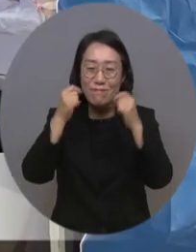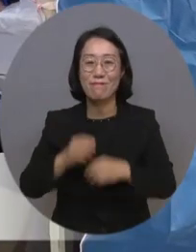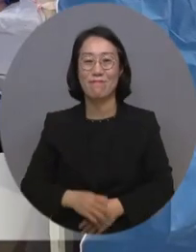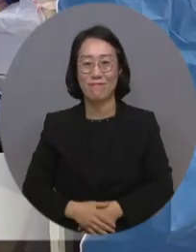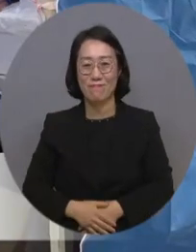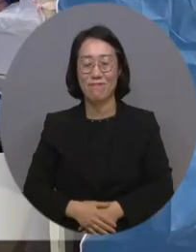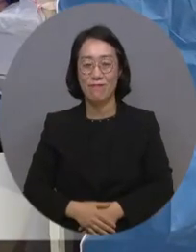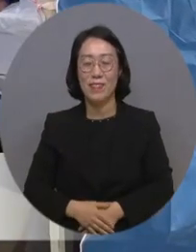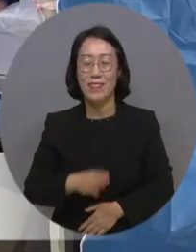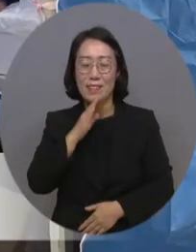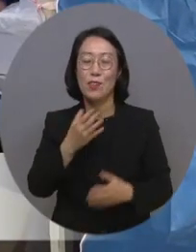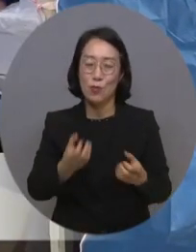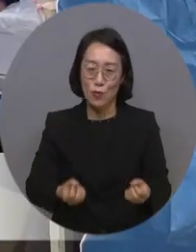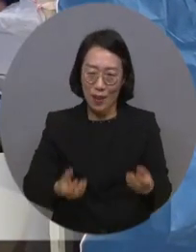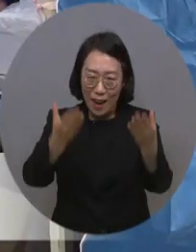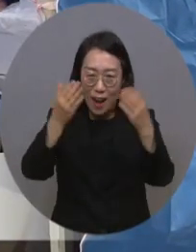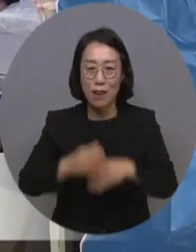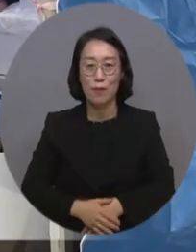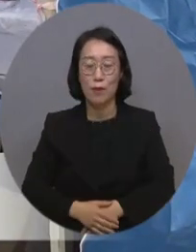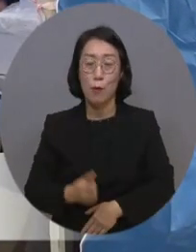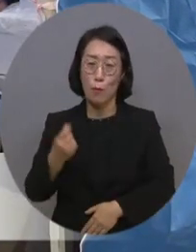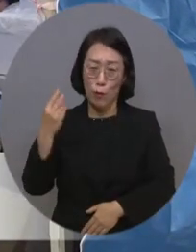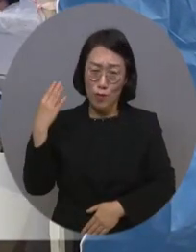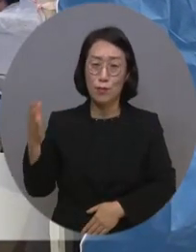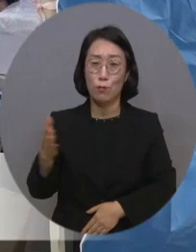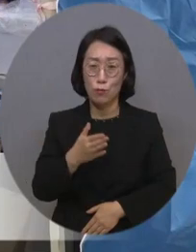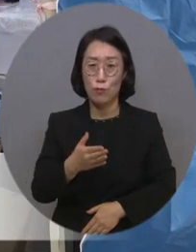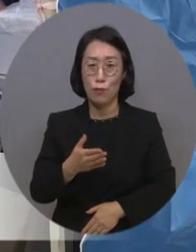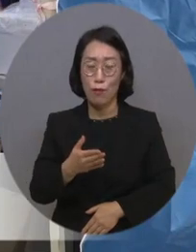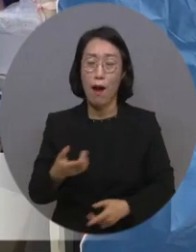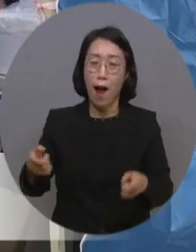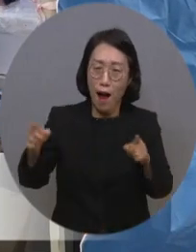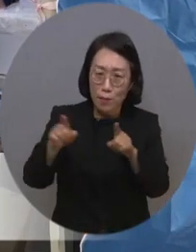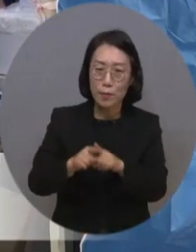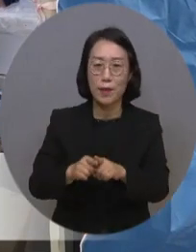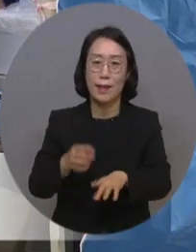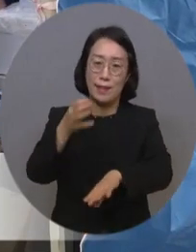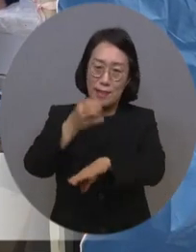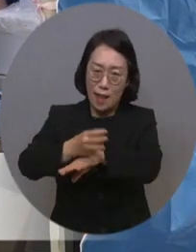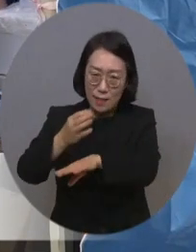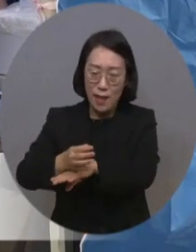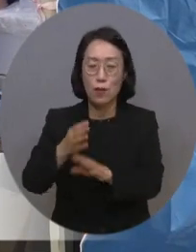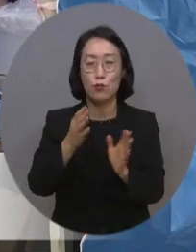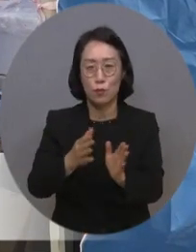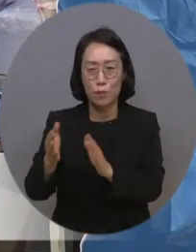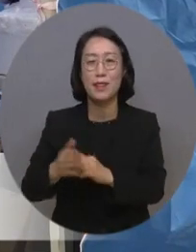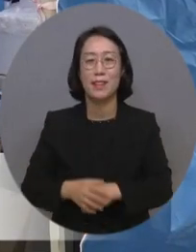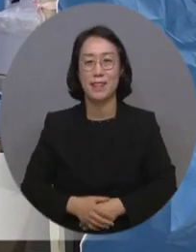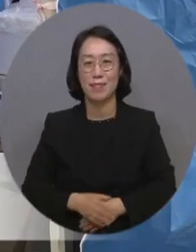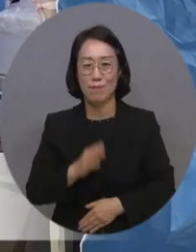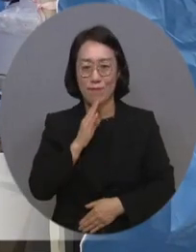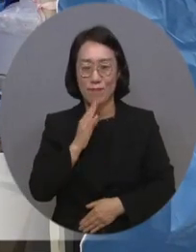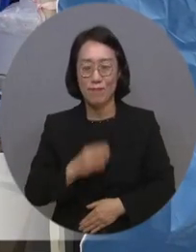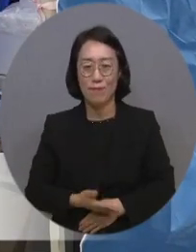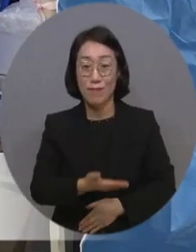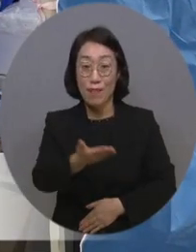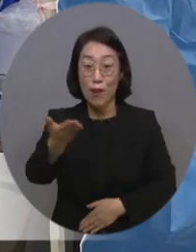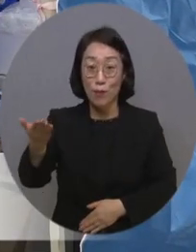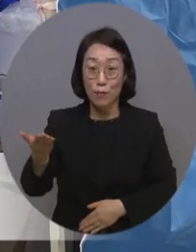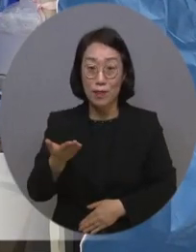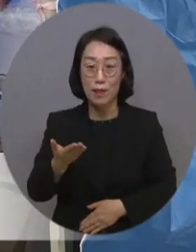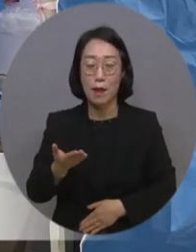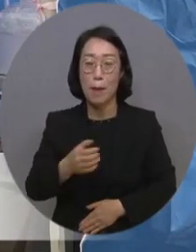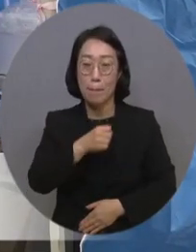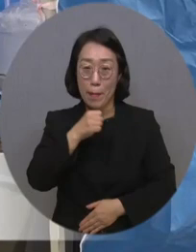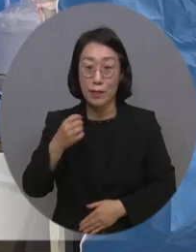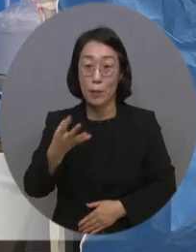진심으로 축하하면서 며칠 전부터 어르신들하고 같이 시장도 보고 많이 준비했습니다. 어르신